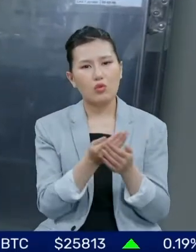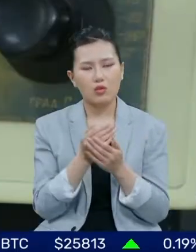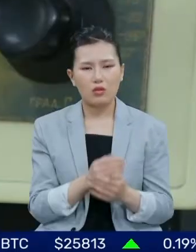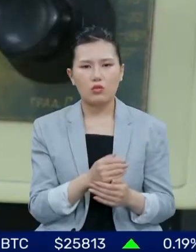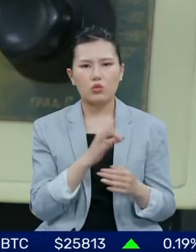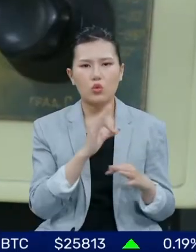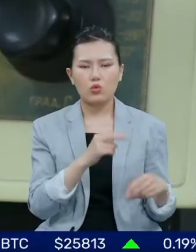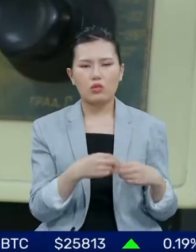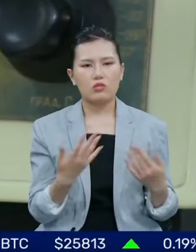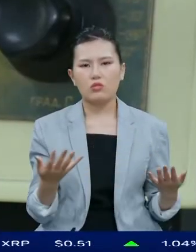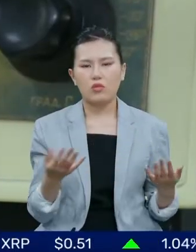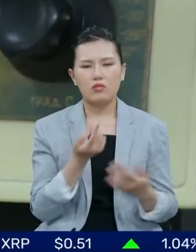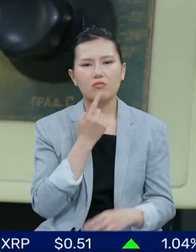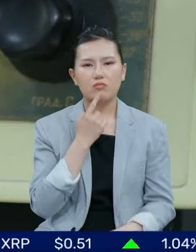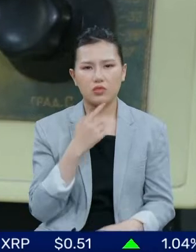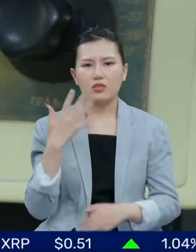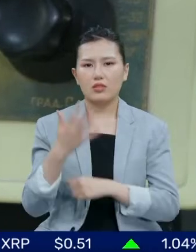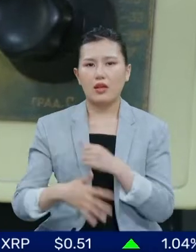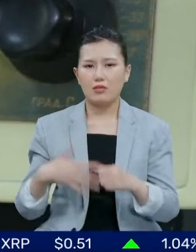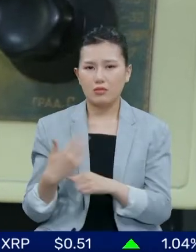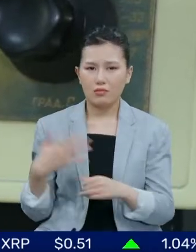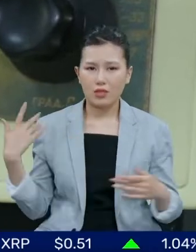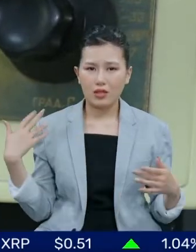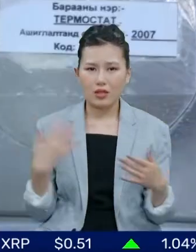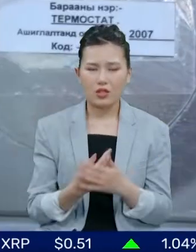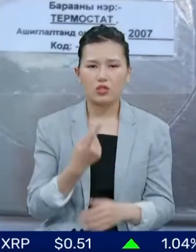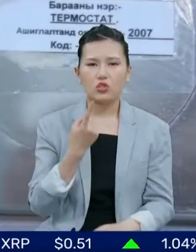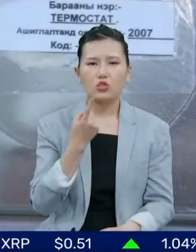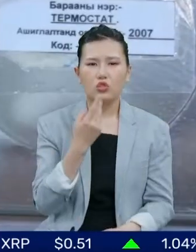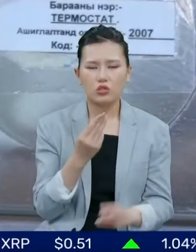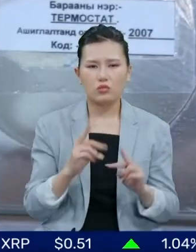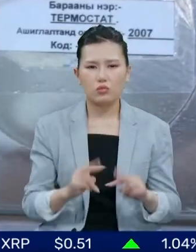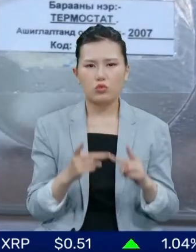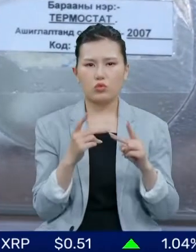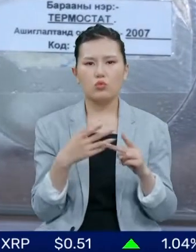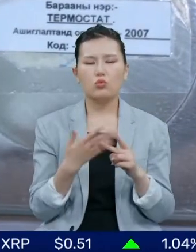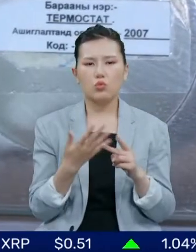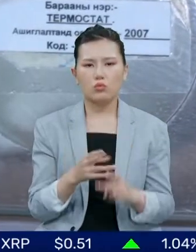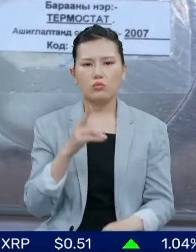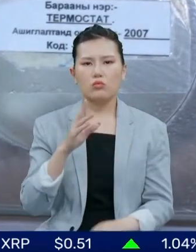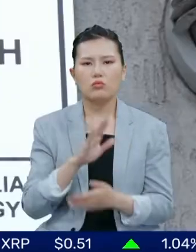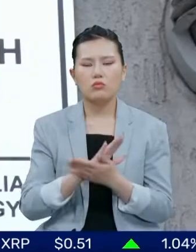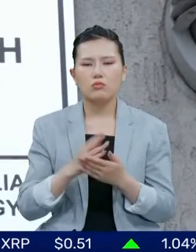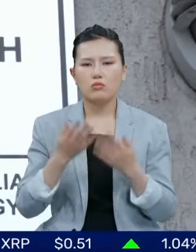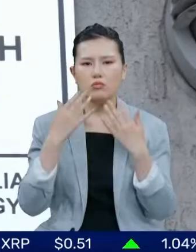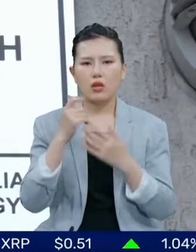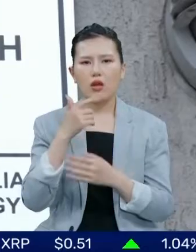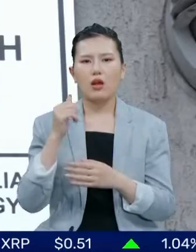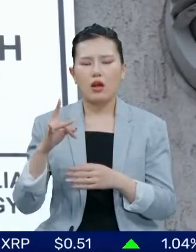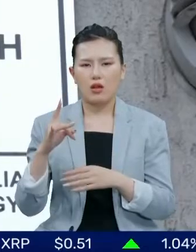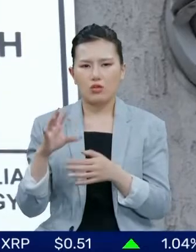өгдөггүй байна. Сүүлийн 5 жилд л гэхэд өртөө ганц удаа тоног төхөөрөмж шинжилсэн нь цэвэр агаар төслийн хүрээнд цорьлуулсан хүнд метал шинжлэх хөрөмж